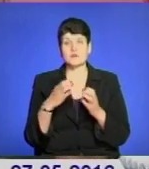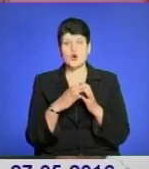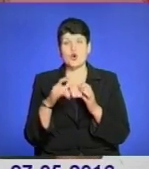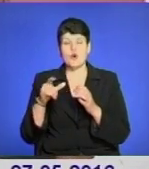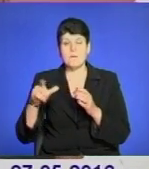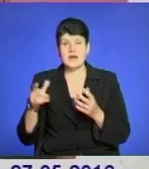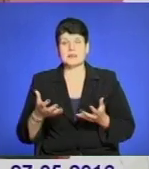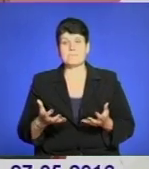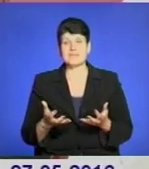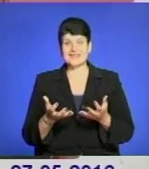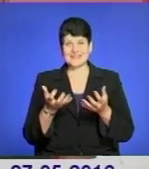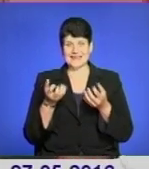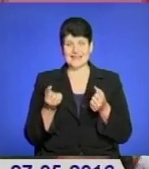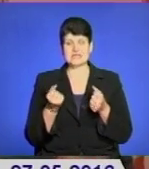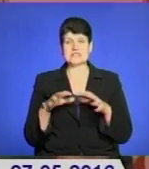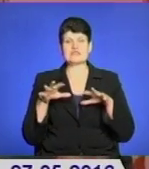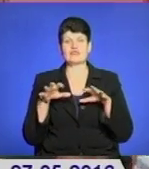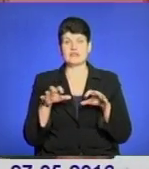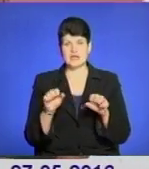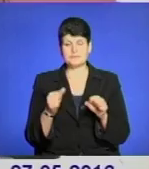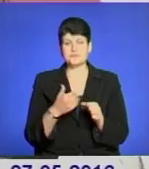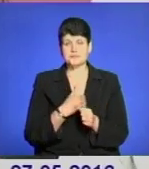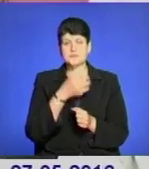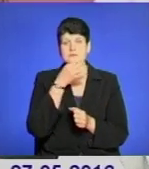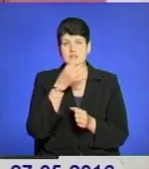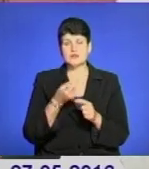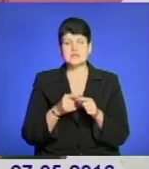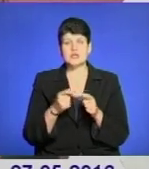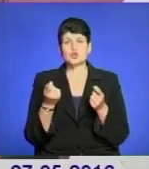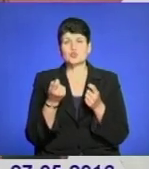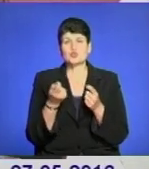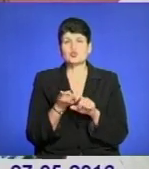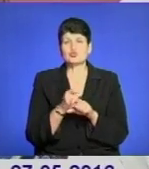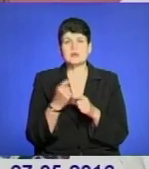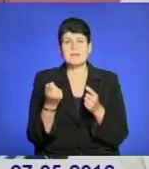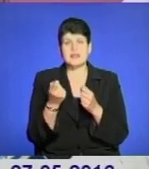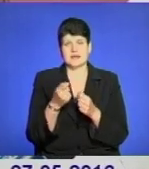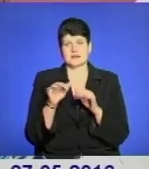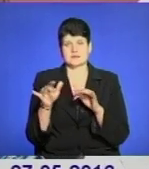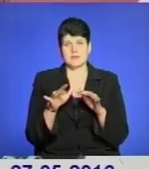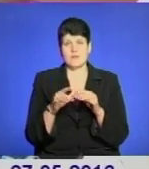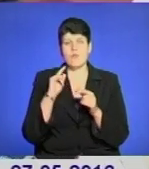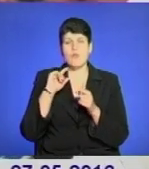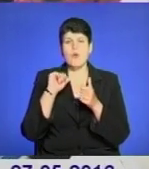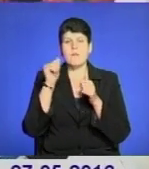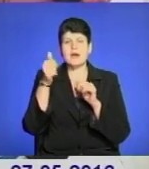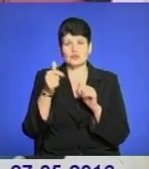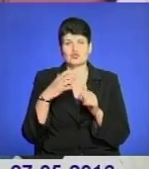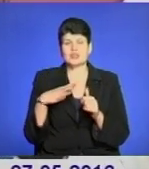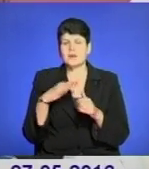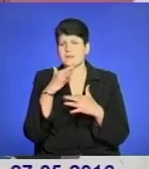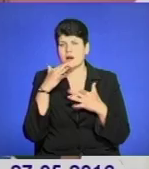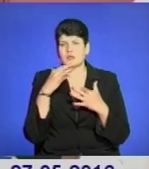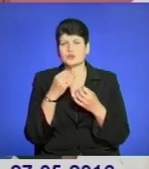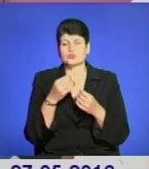завдяки підтримці, звичайно, що влади. Я хочу сказати, що це дуже маленька справа. Попереду нас чекає дуже багато хороших і